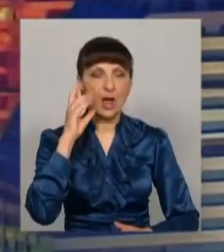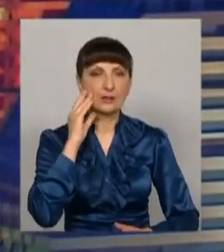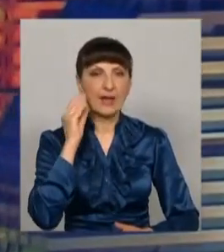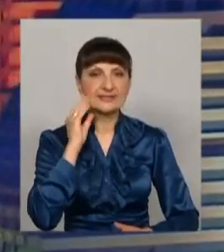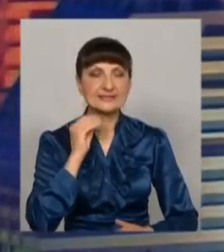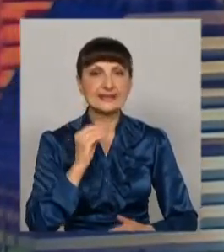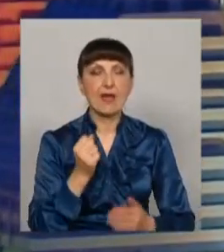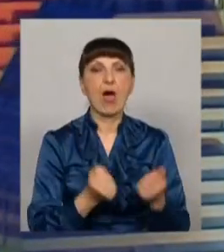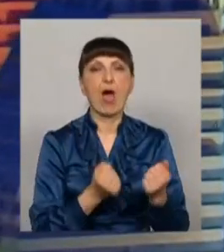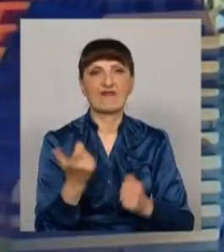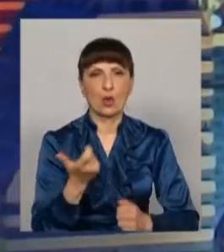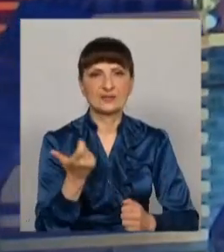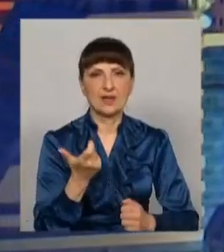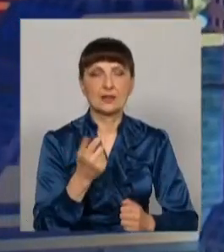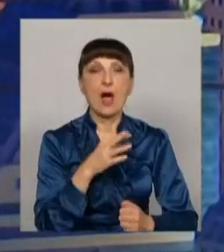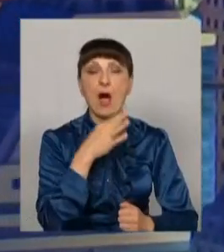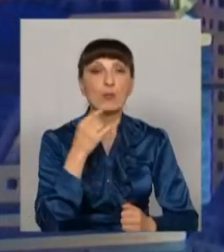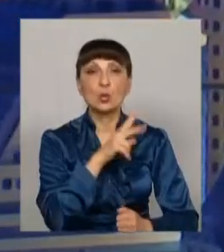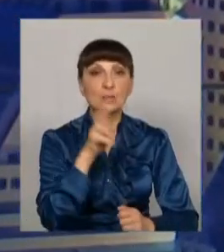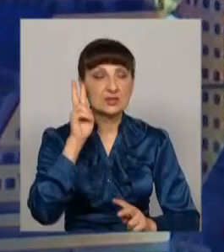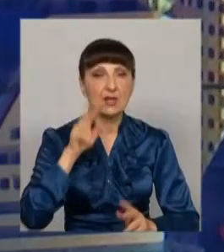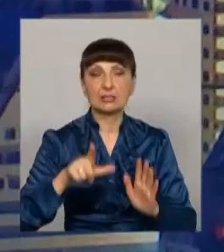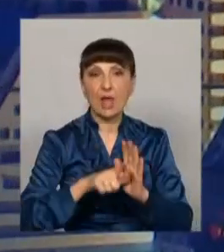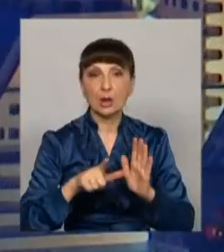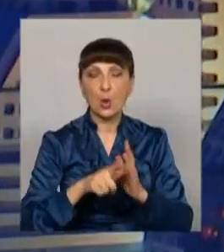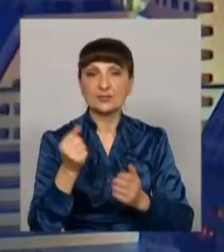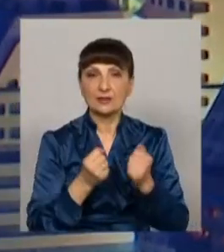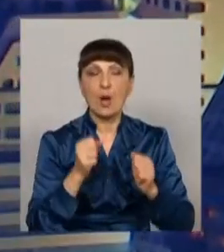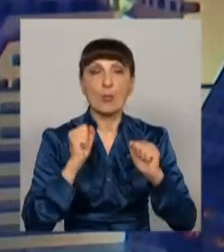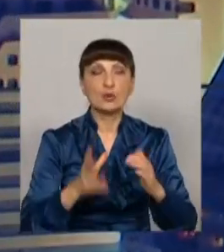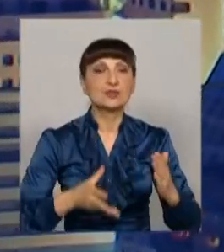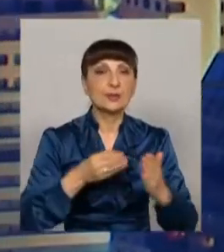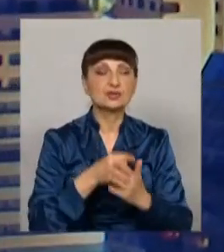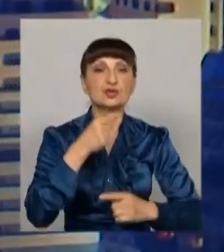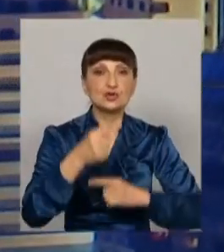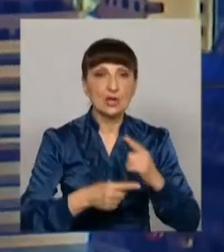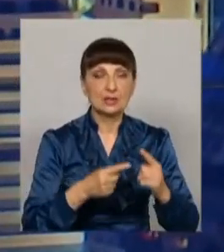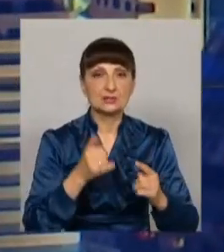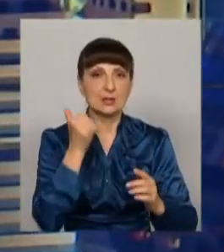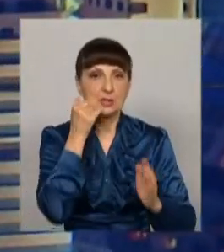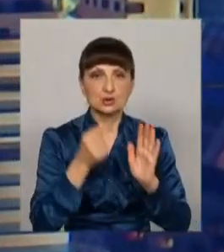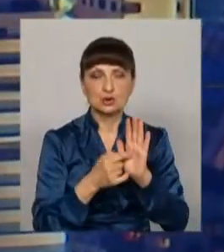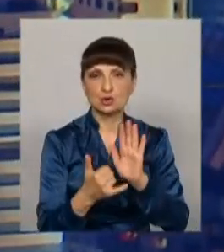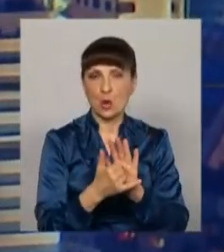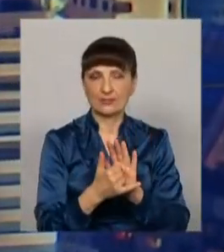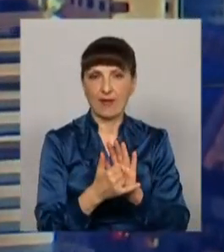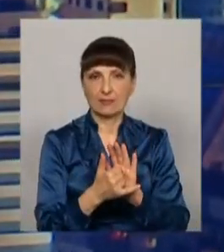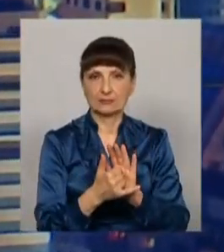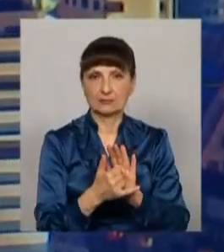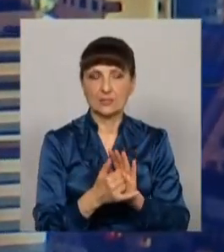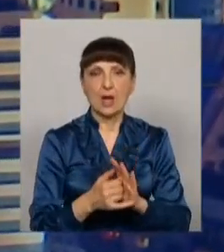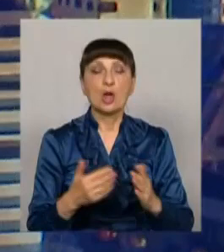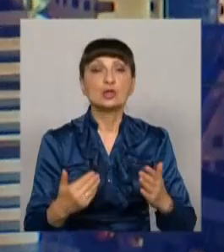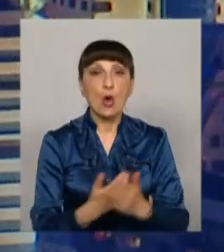алматинские автовладельцы. А многие ли знают, что налог на транспорт можно оплатить через мобильное приложение «Есалы Казамат»?